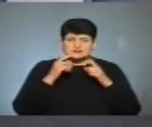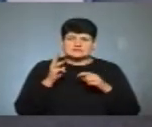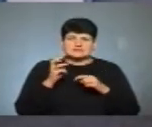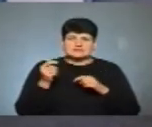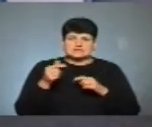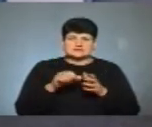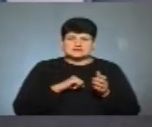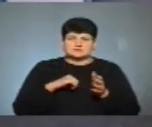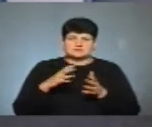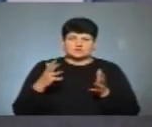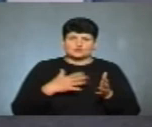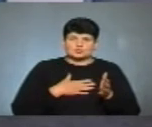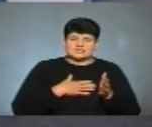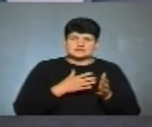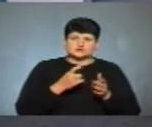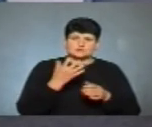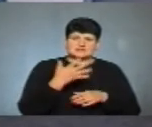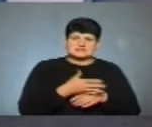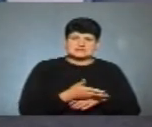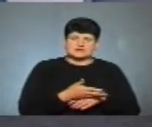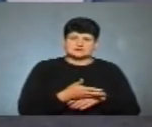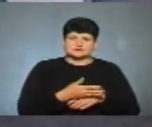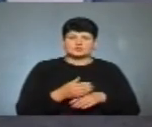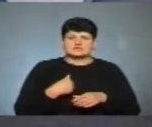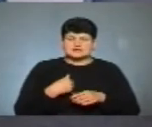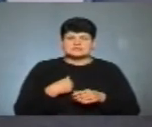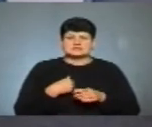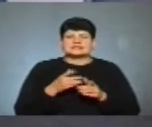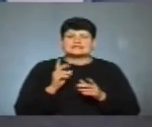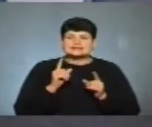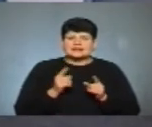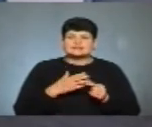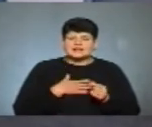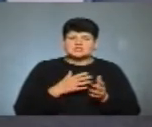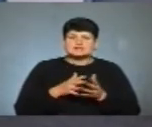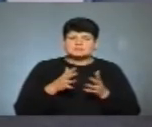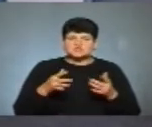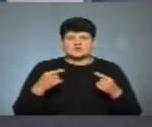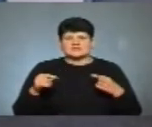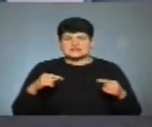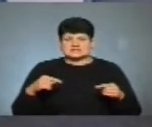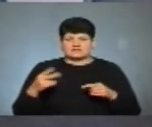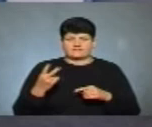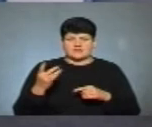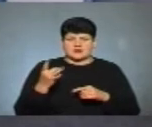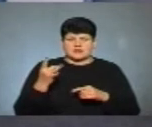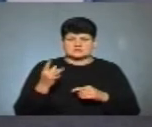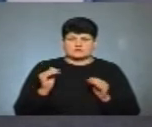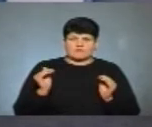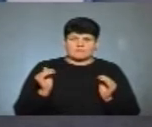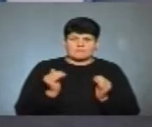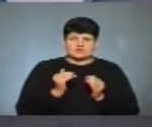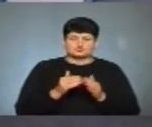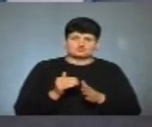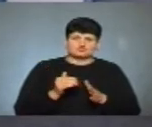300 гривень. У нас найбільша ціна була 150. Тобто в нас найбільша, навіть наша найбільша, відрізнялася в два рази в меншу сторону,